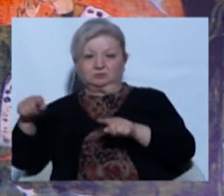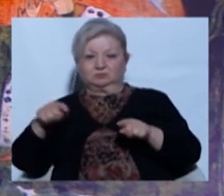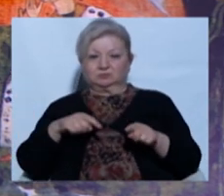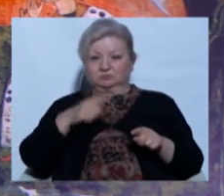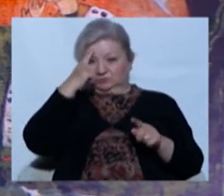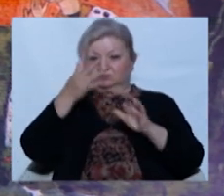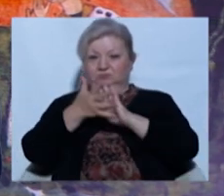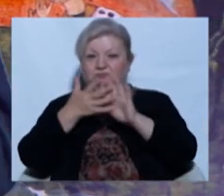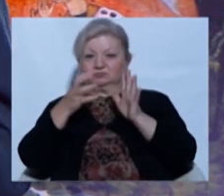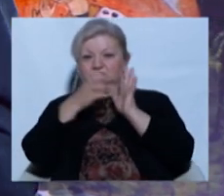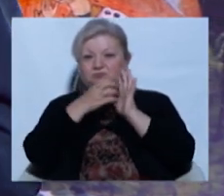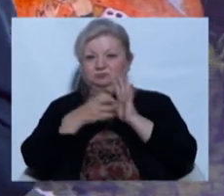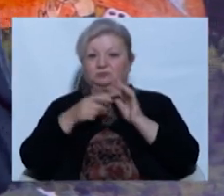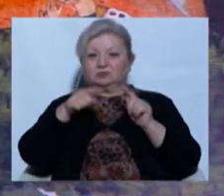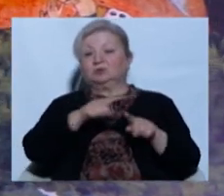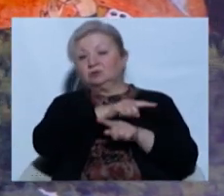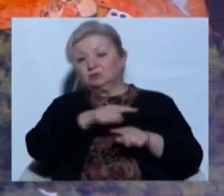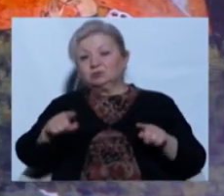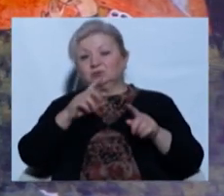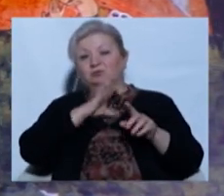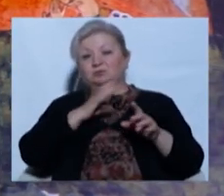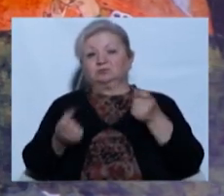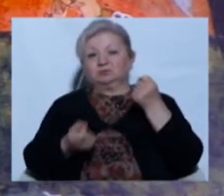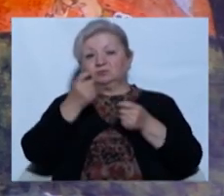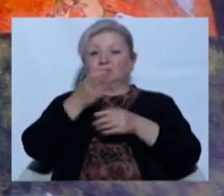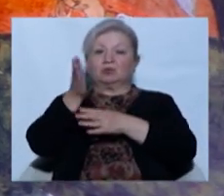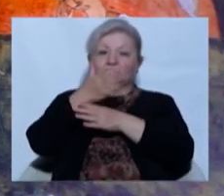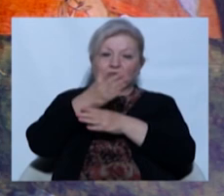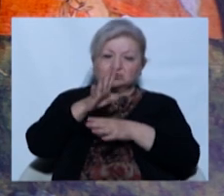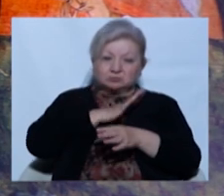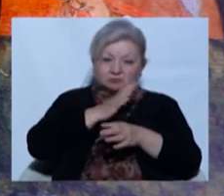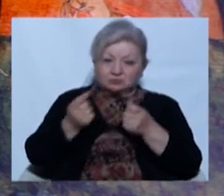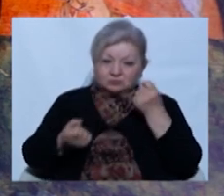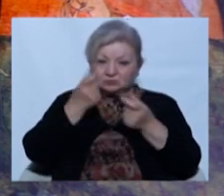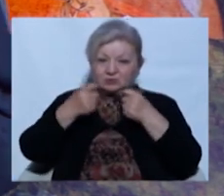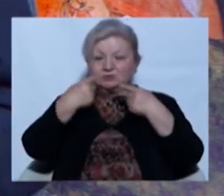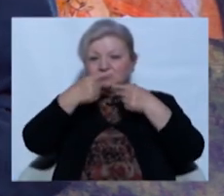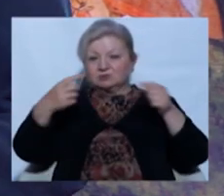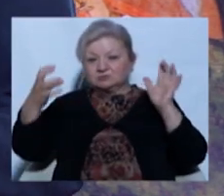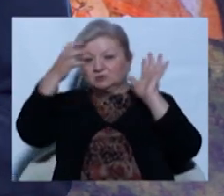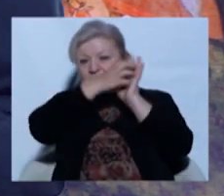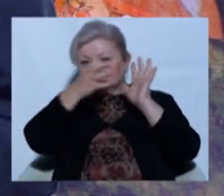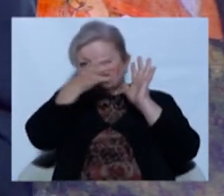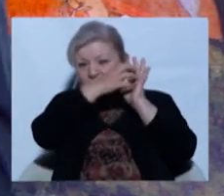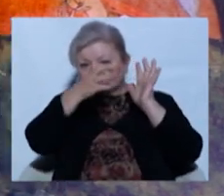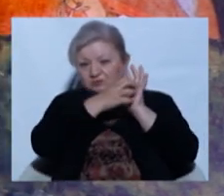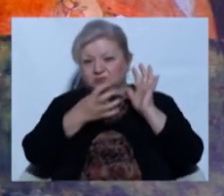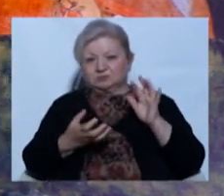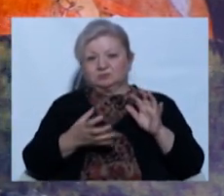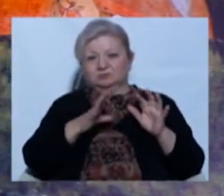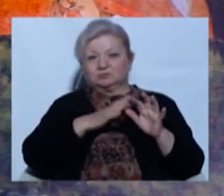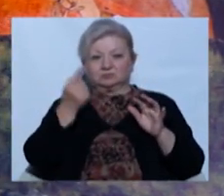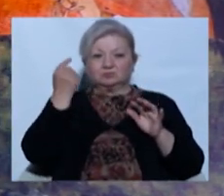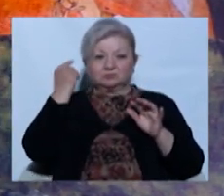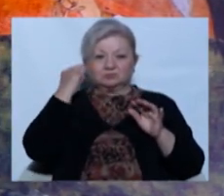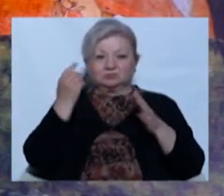აუ და აი ამ დროთა განმავლობაში შეიქმნა დროშები გაჩნდა, სხვადასხვა გერბები გაჩნდა, გაგიგიათ ალბათ ხო, დროშები